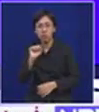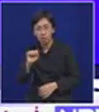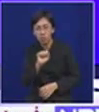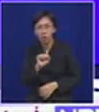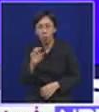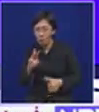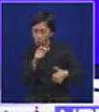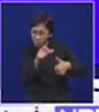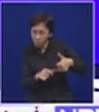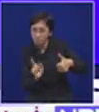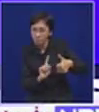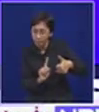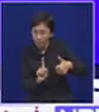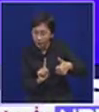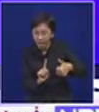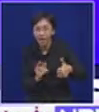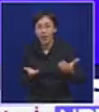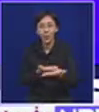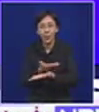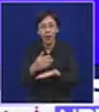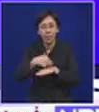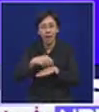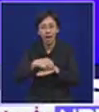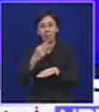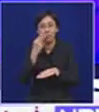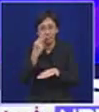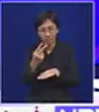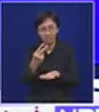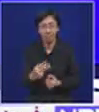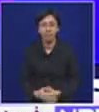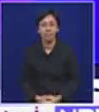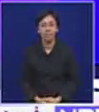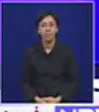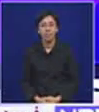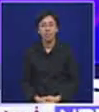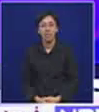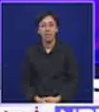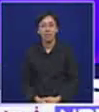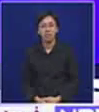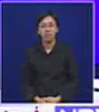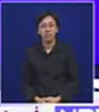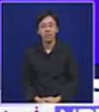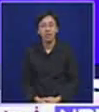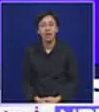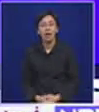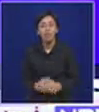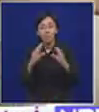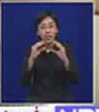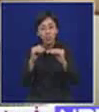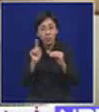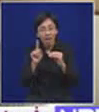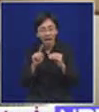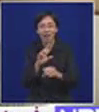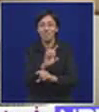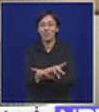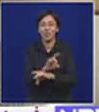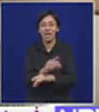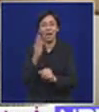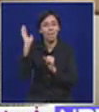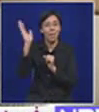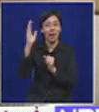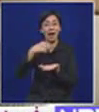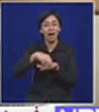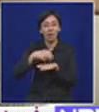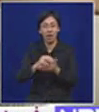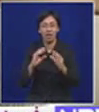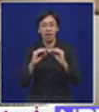ว.นะคะติดตามรายละเอียดได้จากคุณพัทราพรมาลาโสรายงานจากอำเภอชะอำจังหวัดเพชรบุรีค่ะ ขอบคุณทั้งสองท่านค่ะการประชุมกร